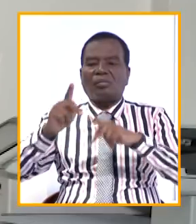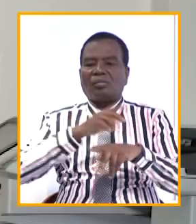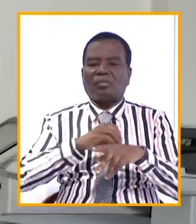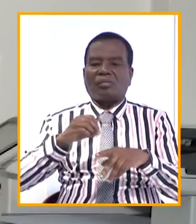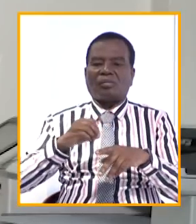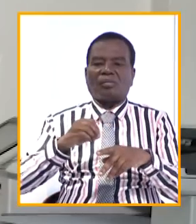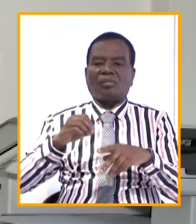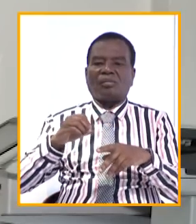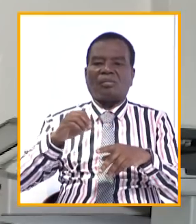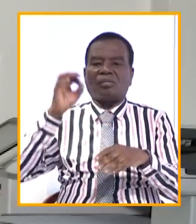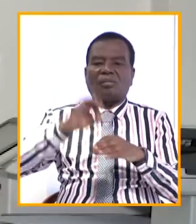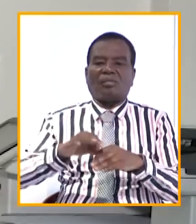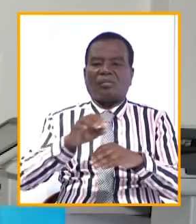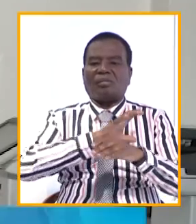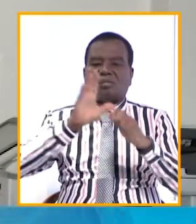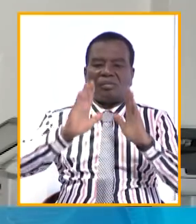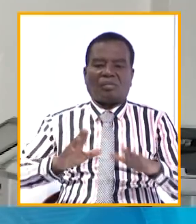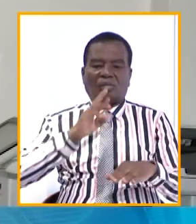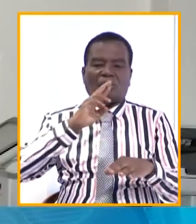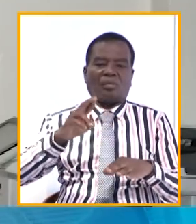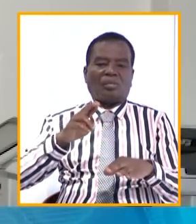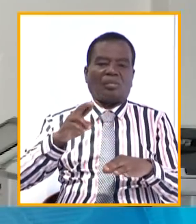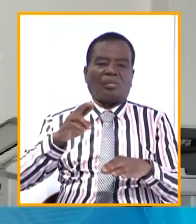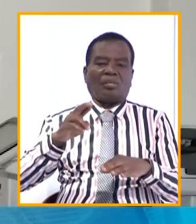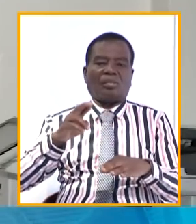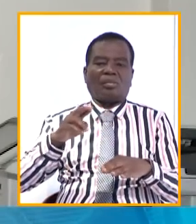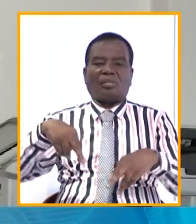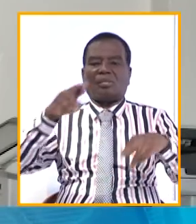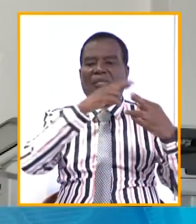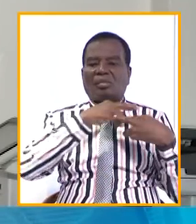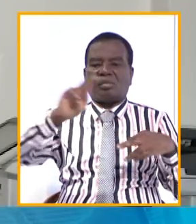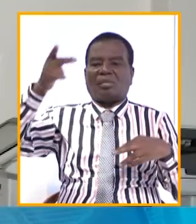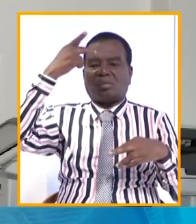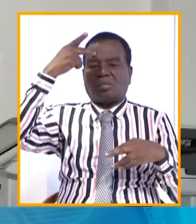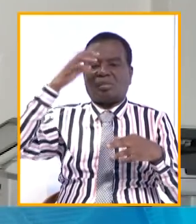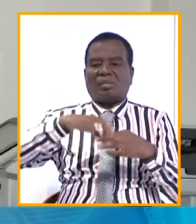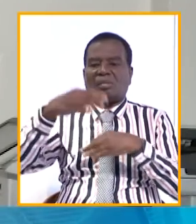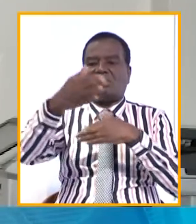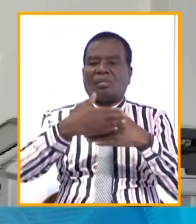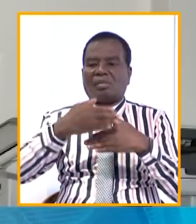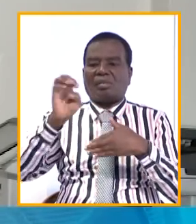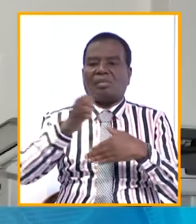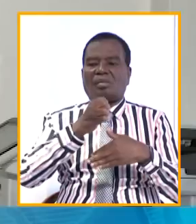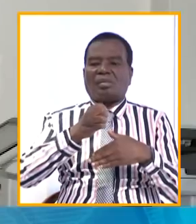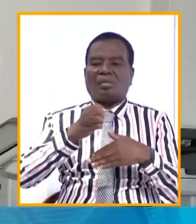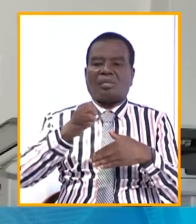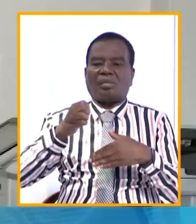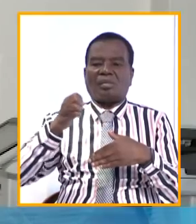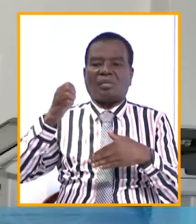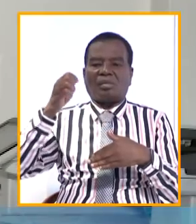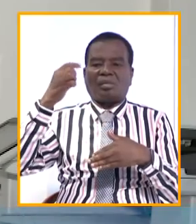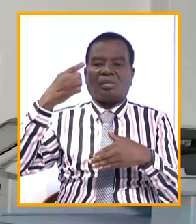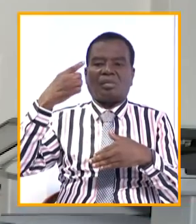l'électeur. Les élus locaux sont les responsables politiques de proximité. Ils